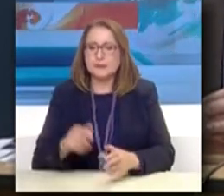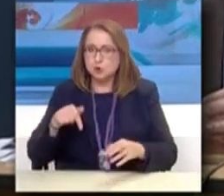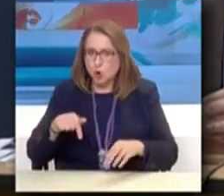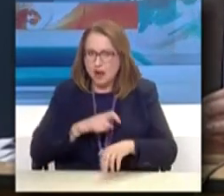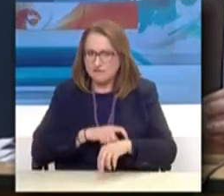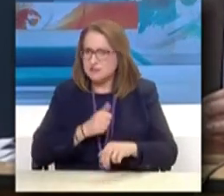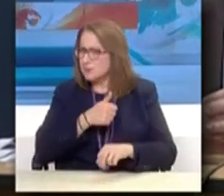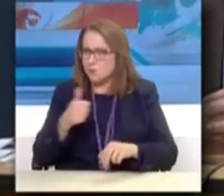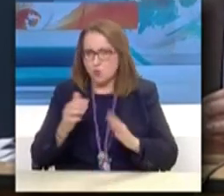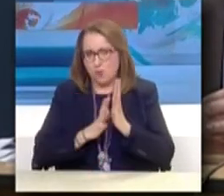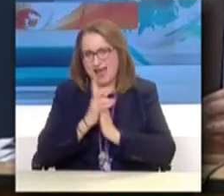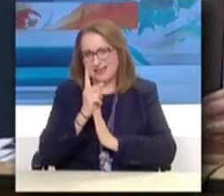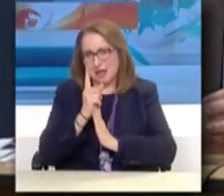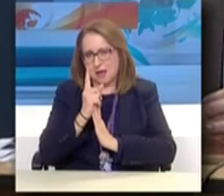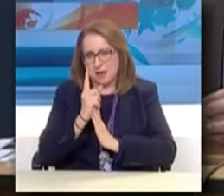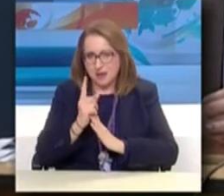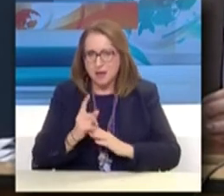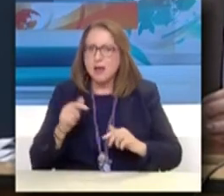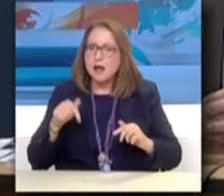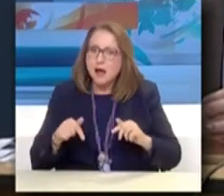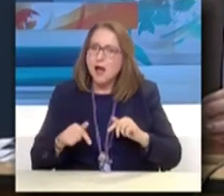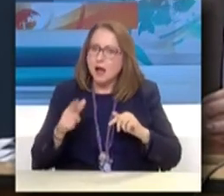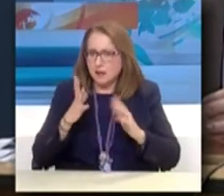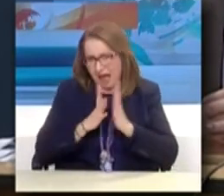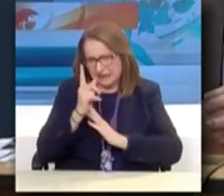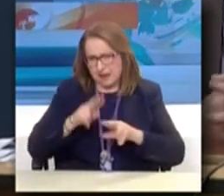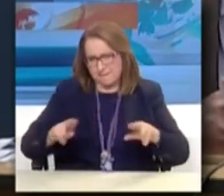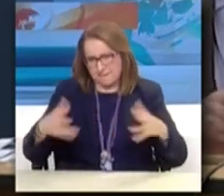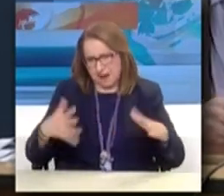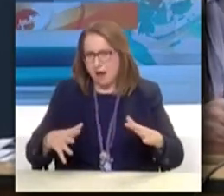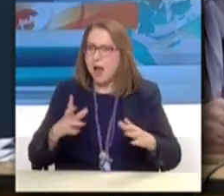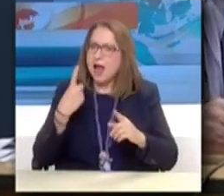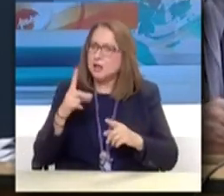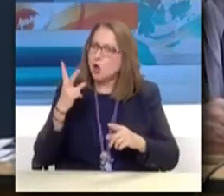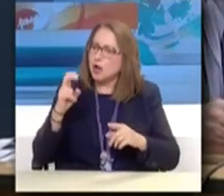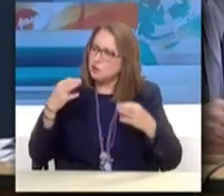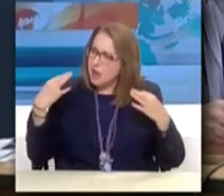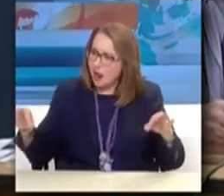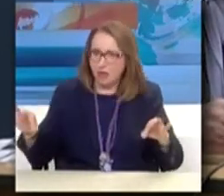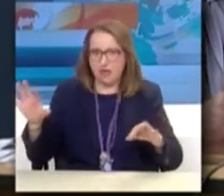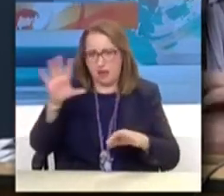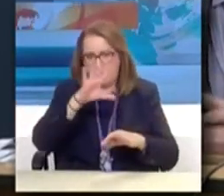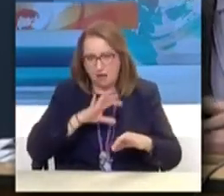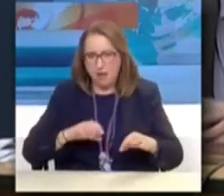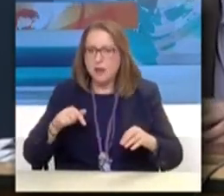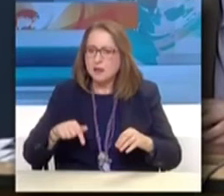όπως γνωρίζετε. Και αναπτύσσονται και άλλα κρεβάτια τις επόμενες ημέρες. Στόχος είναι να φτάσουμε στα πόσα?